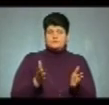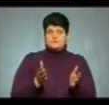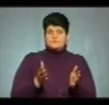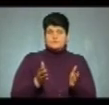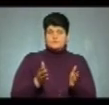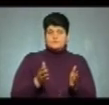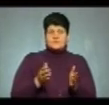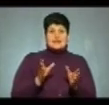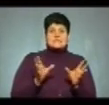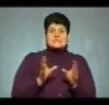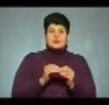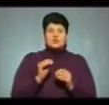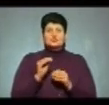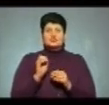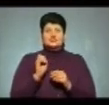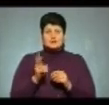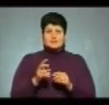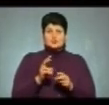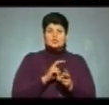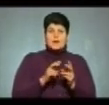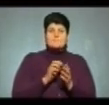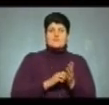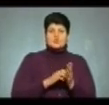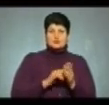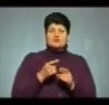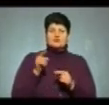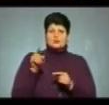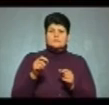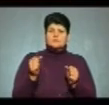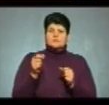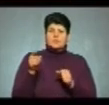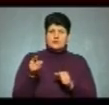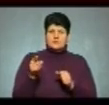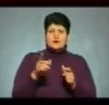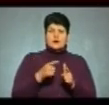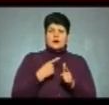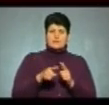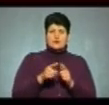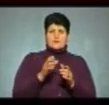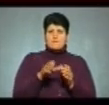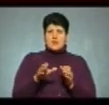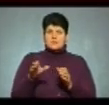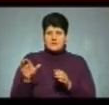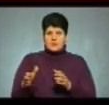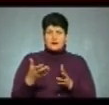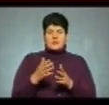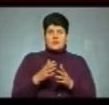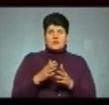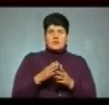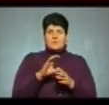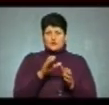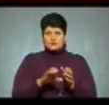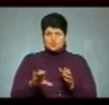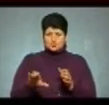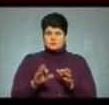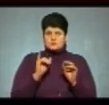режим. І спільно з ЖЕКом ми шукаємо оці причини. Чому в даній квартирі стало холодніше? Значить, або забилися батареї, або трубопровід прийшов в